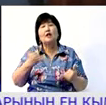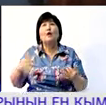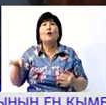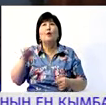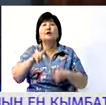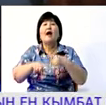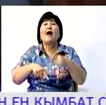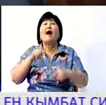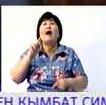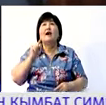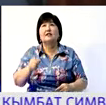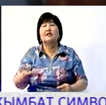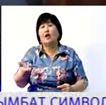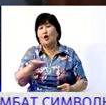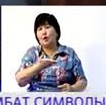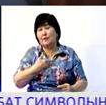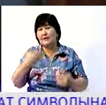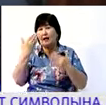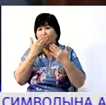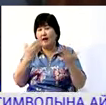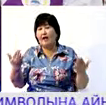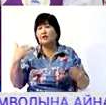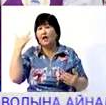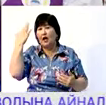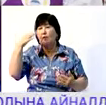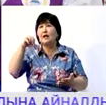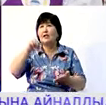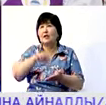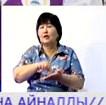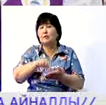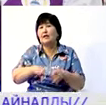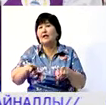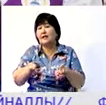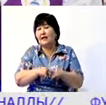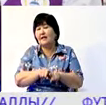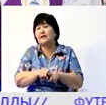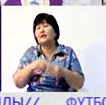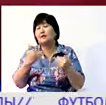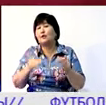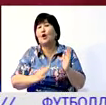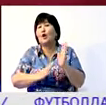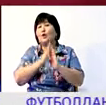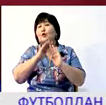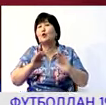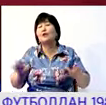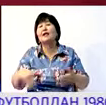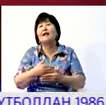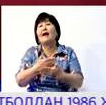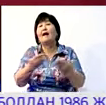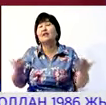ар жағында. Біздің халқымыздың асыларынан мен үкілеметін іске асыратын өскелең ұрпақ